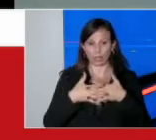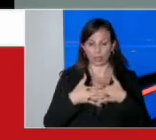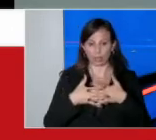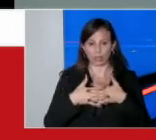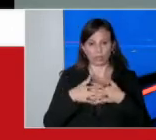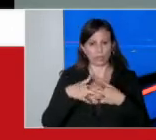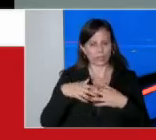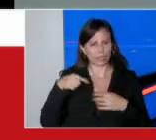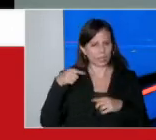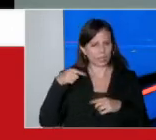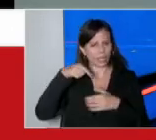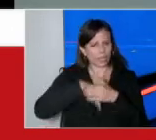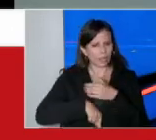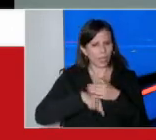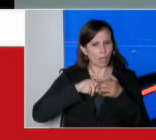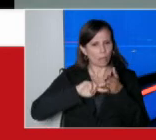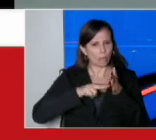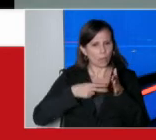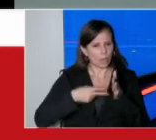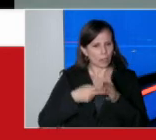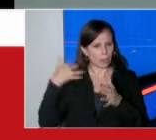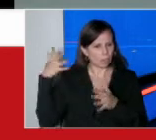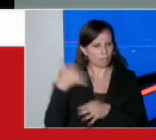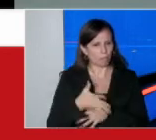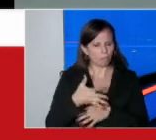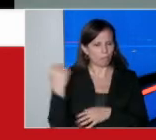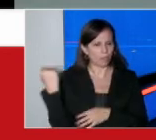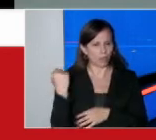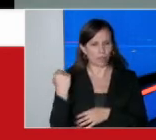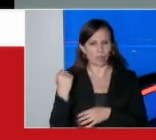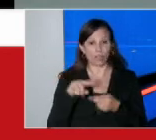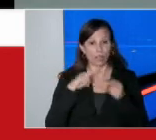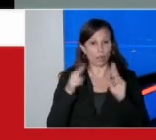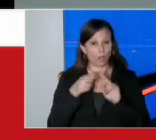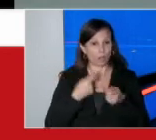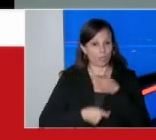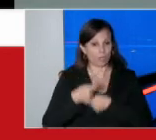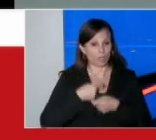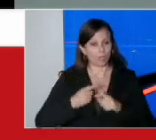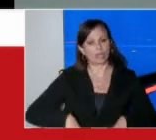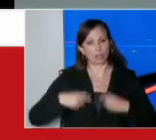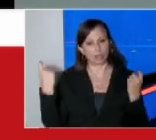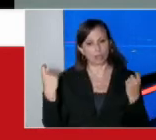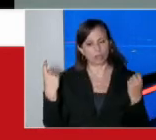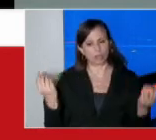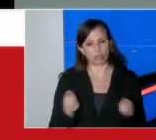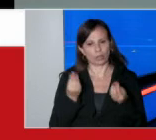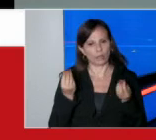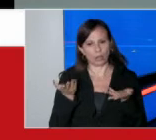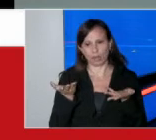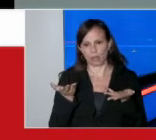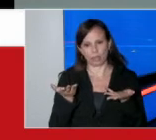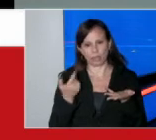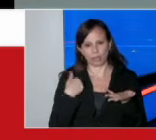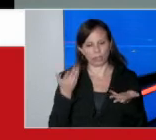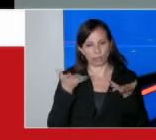כאן חדירה פוליטית ברגל גסה לעולם עסקי ולעולם תרבותי. זה דבר ש... אני